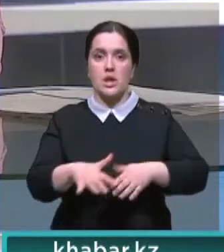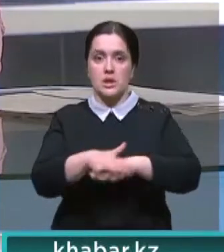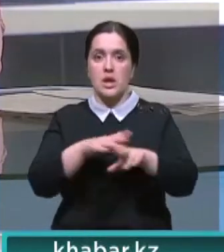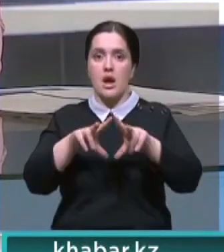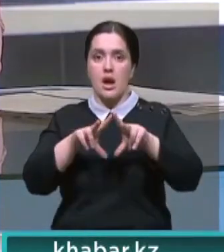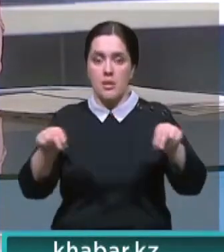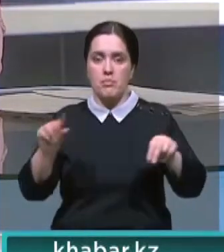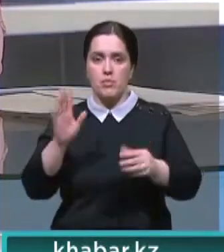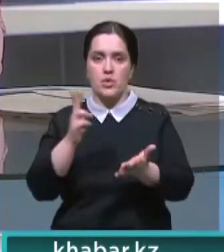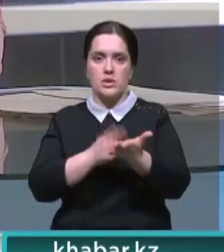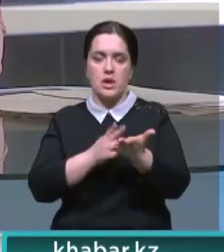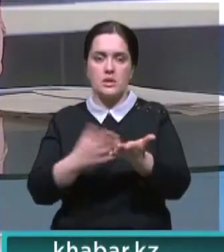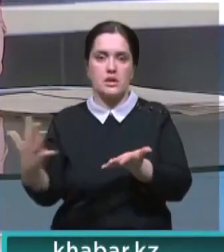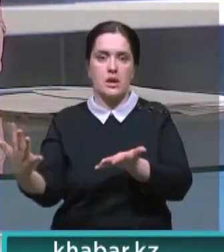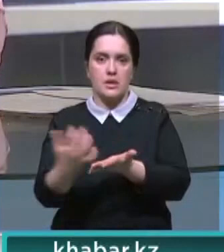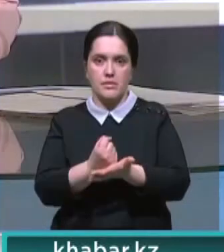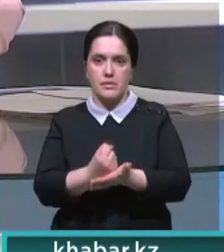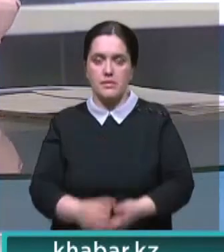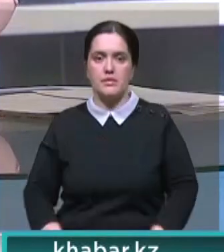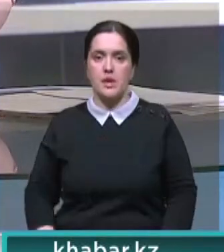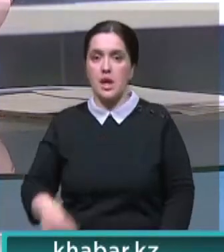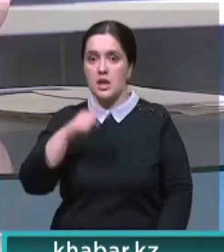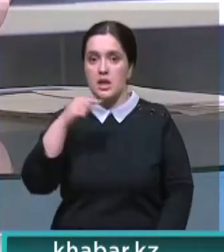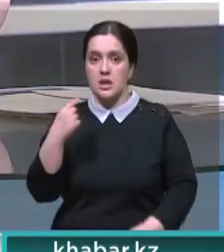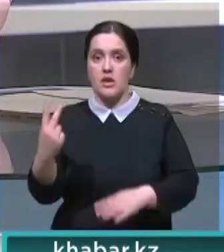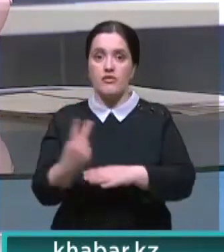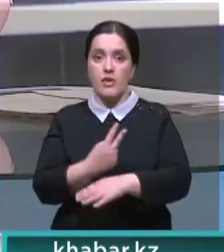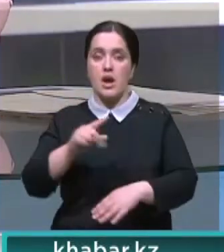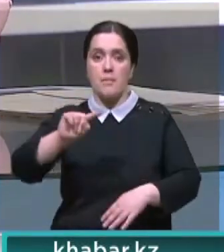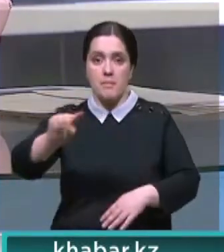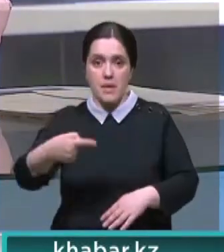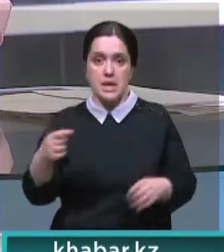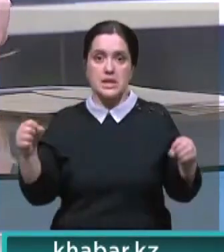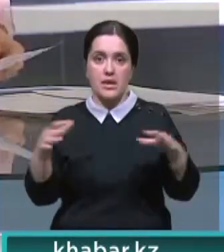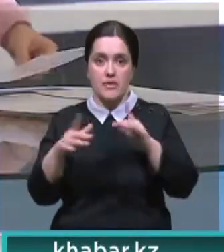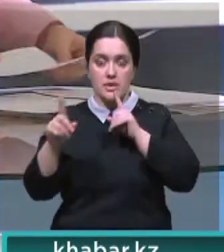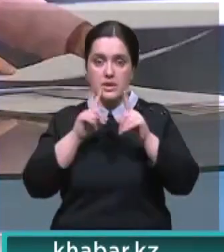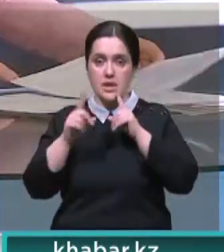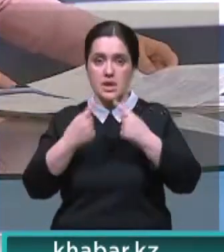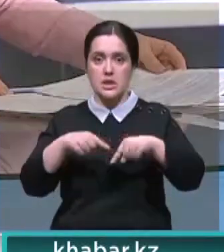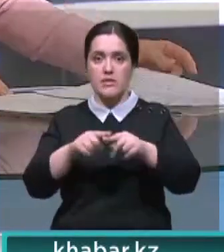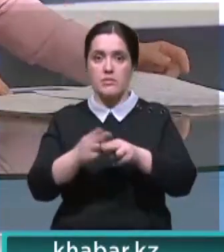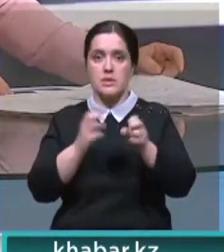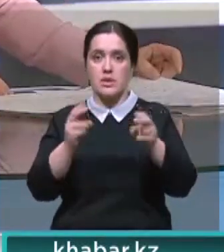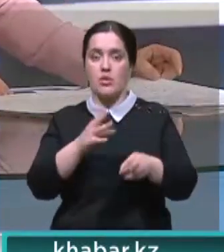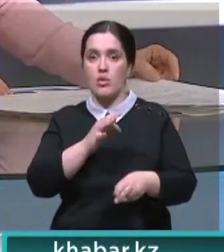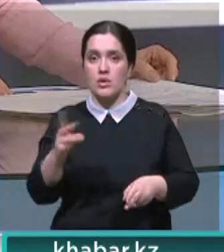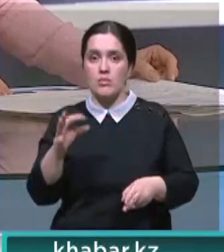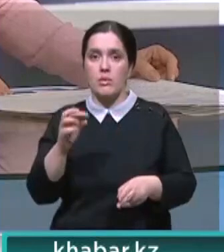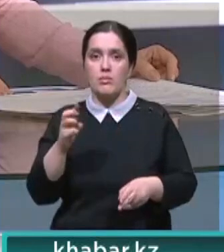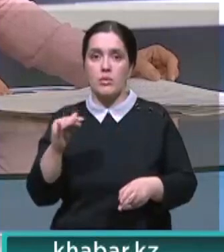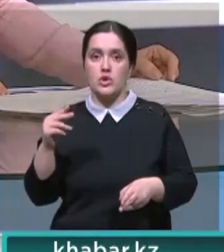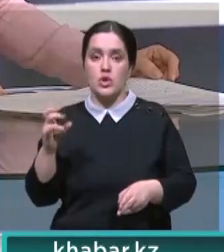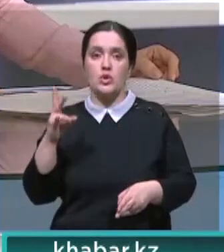и пообещал представить имеющиеся доказательства. Напомню, Россия дважды требовала созвать заседание Совбеза ООН по